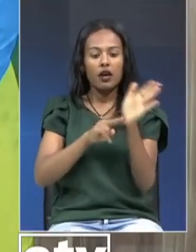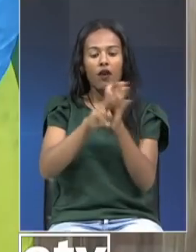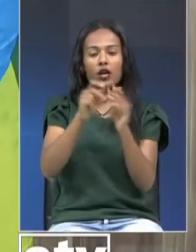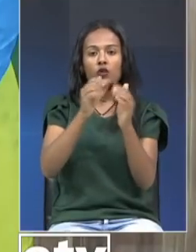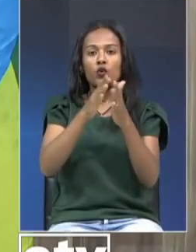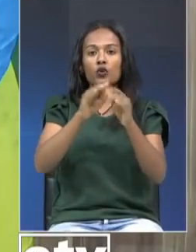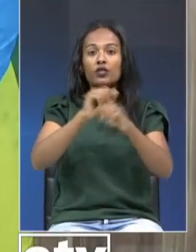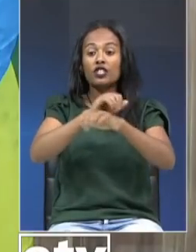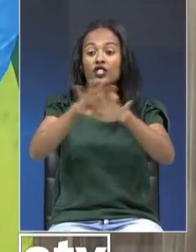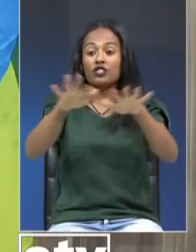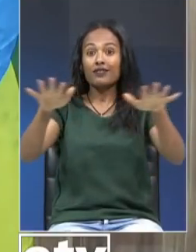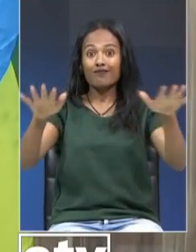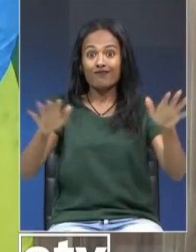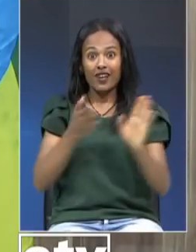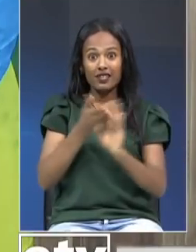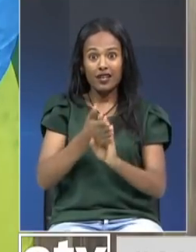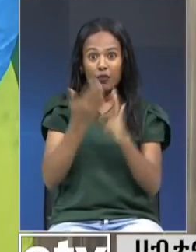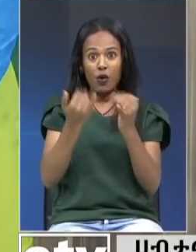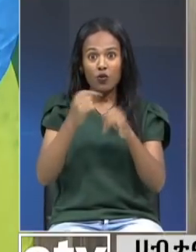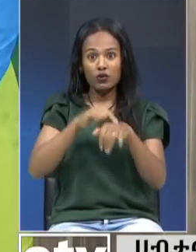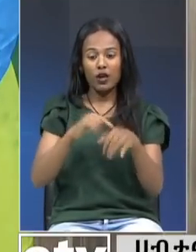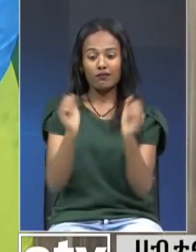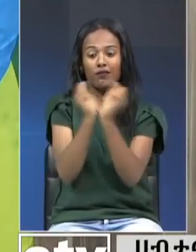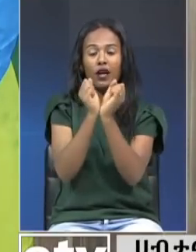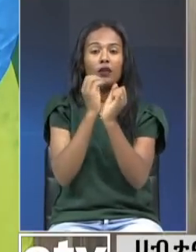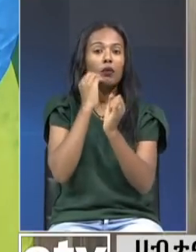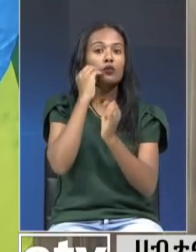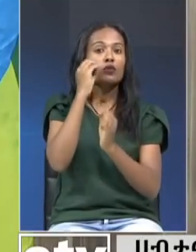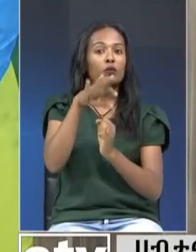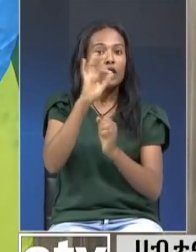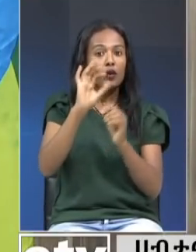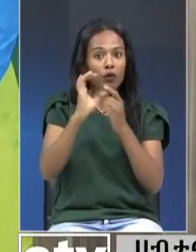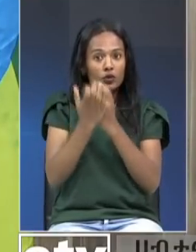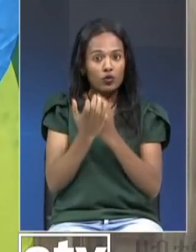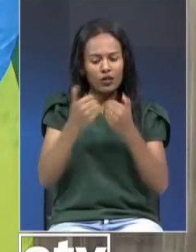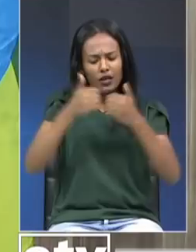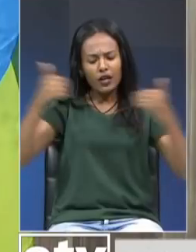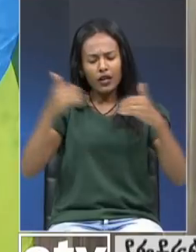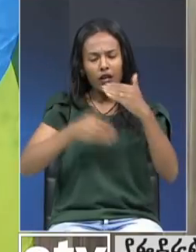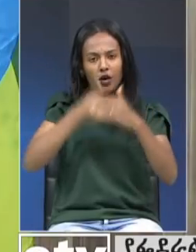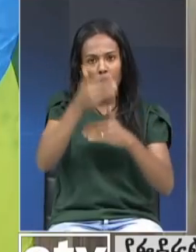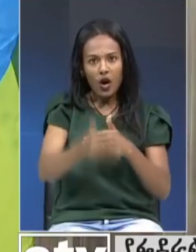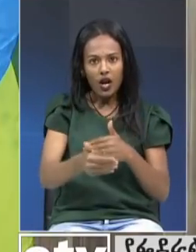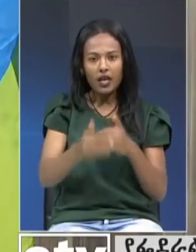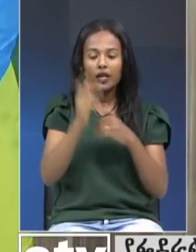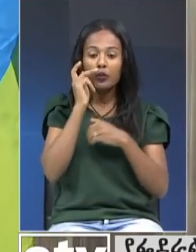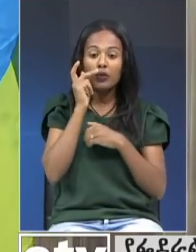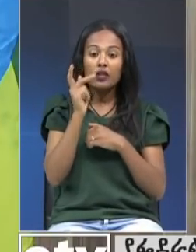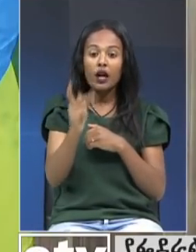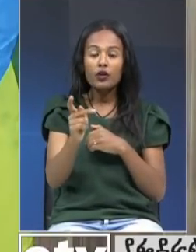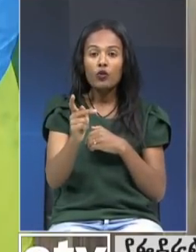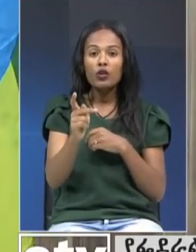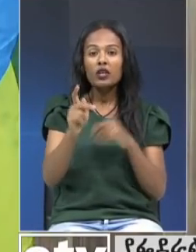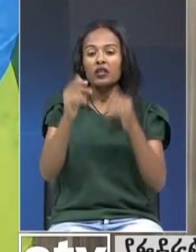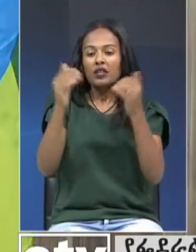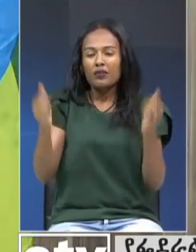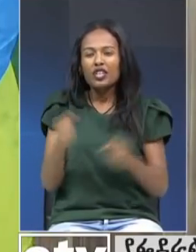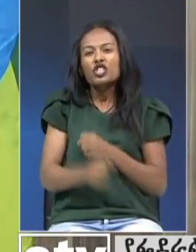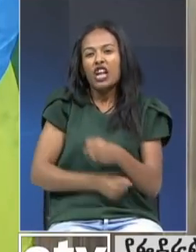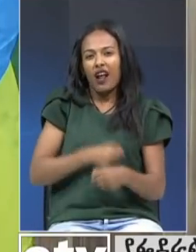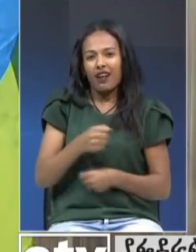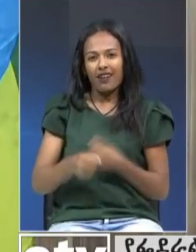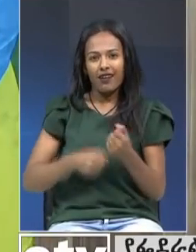ስርጭት አንጻር በአሁኑ ወቅት ማረሚያ ቤቶች የሚገኙባቸውን ሁኔታዎች ከለየ በኋላ የሚታየውን መተፋፈግ